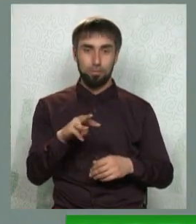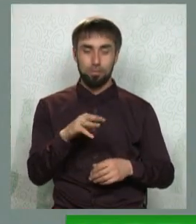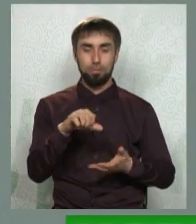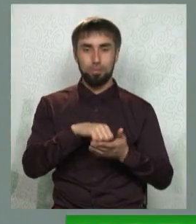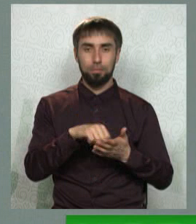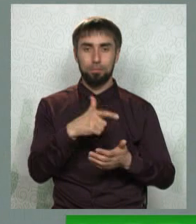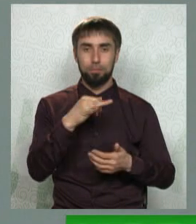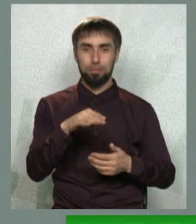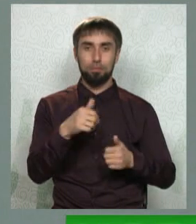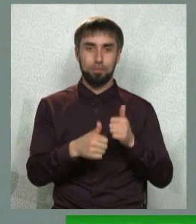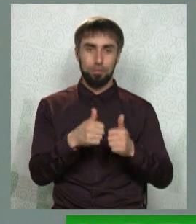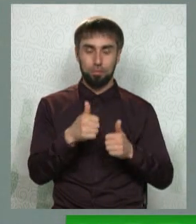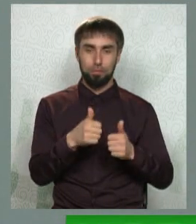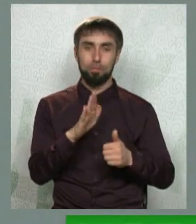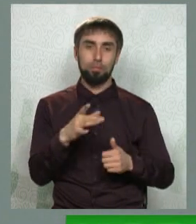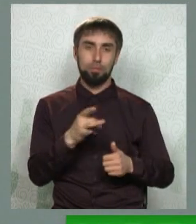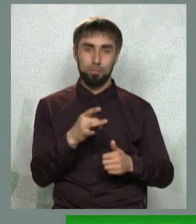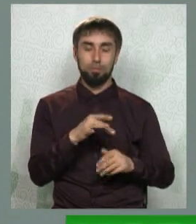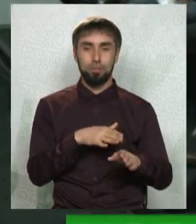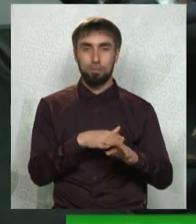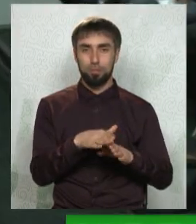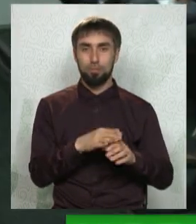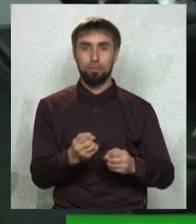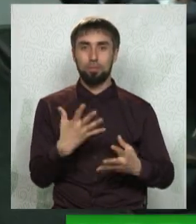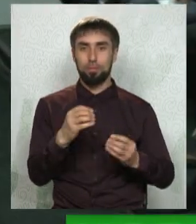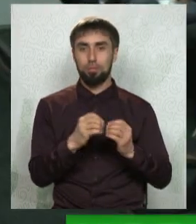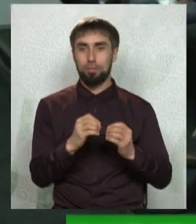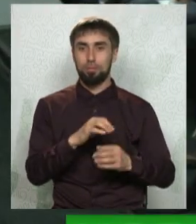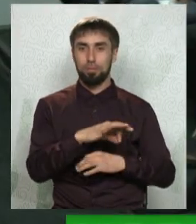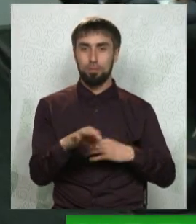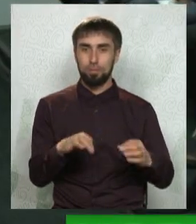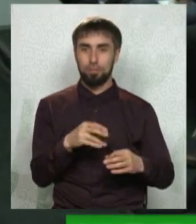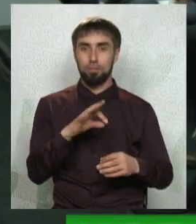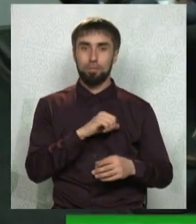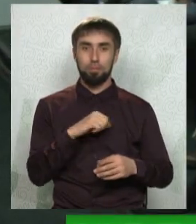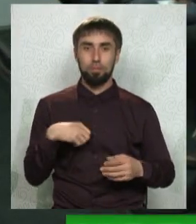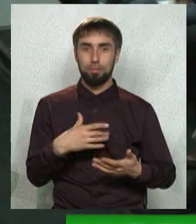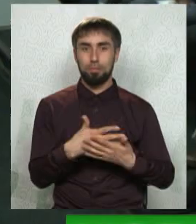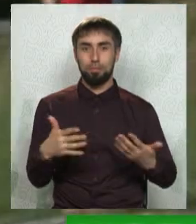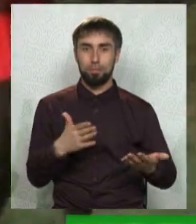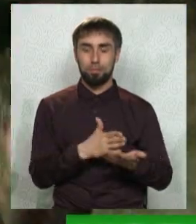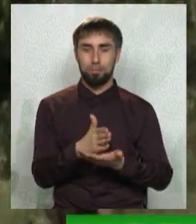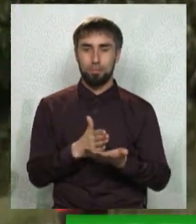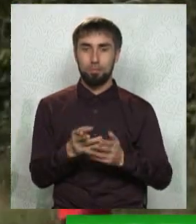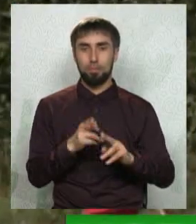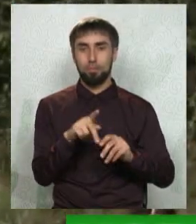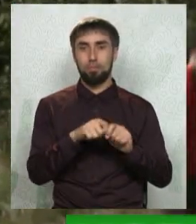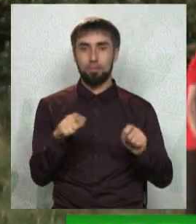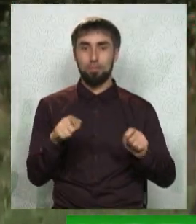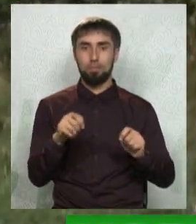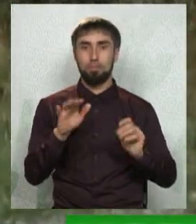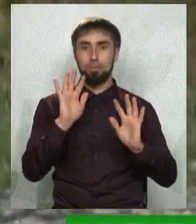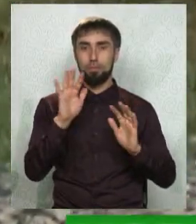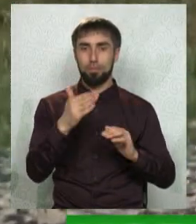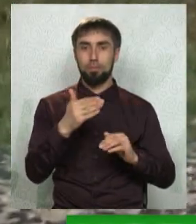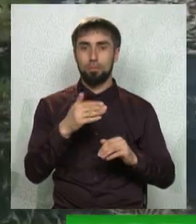участниками грантового конкурса в республике реализуется несколько десятков проектов по самым разным направлениям. Это открытие пляжного